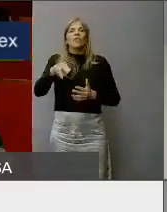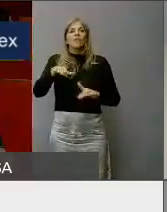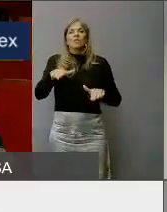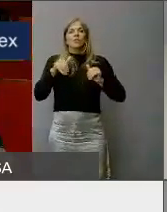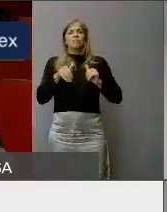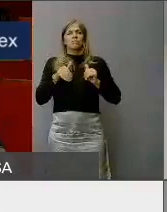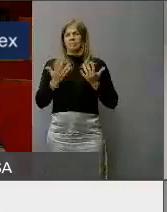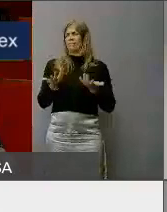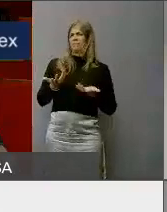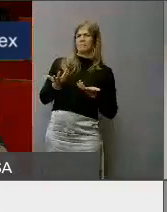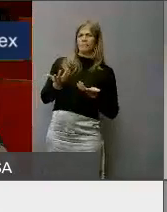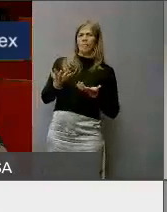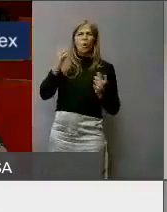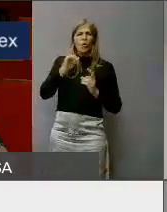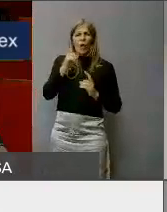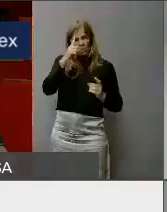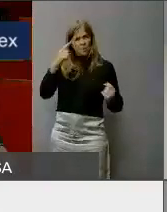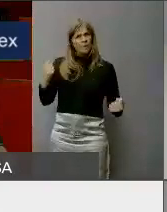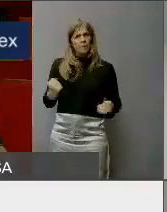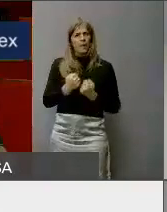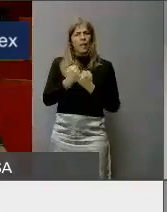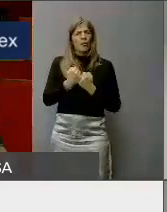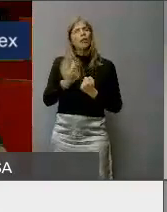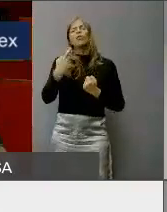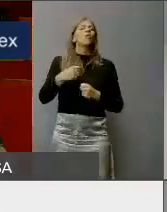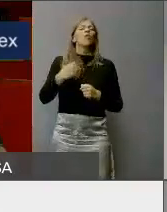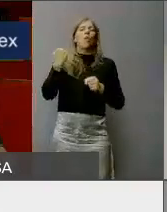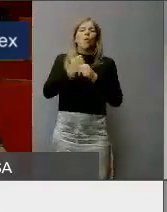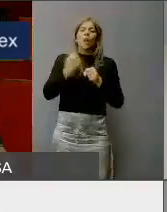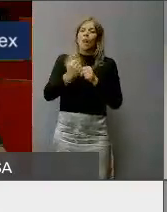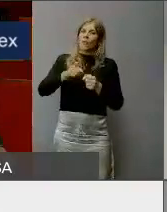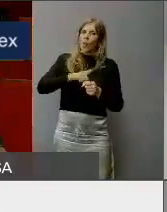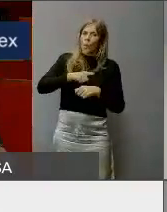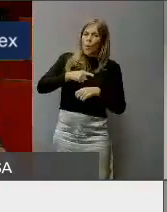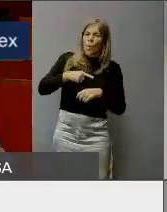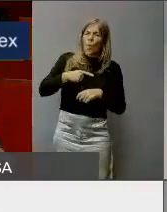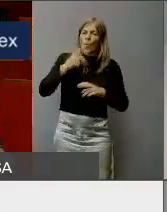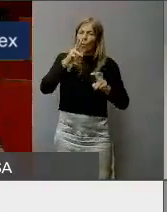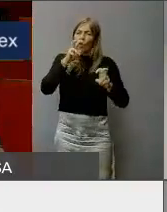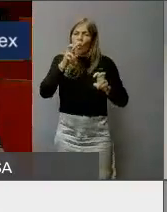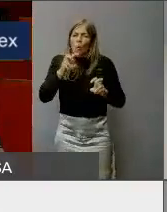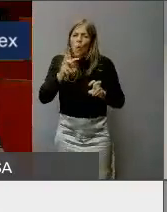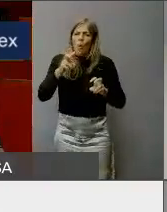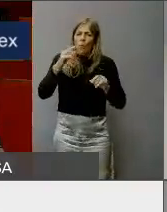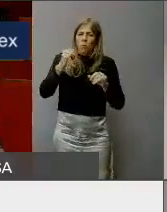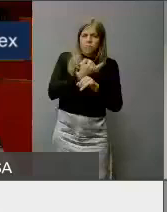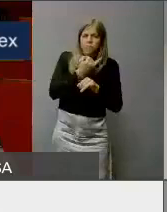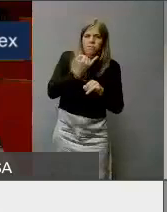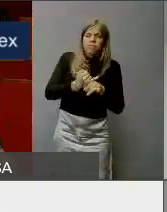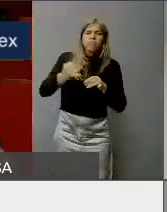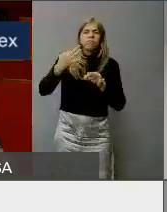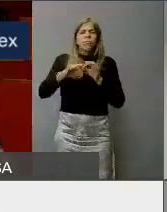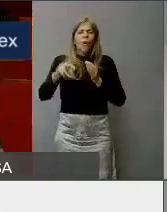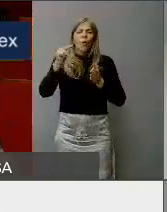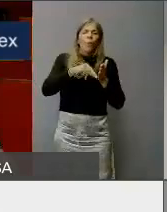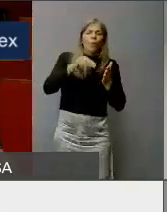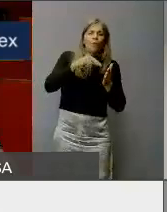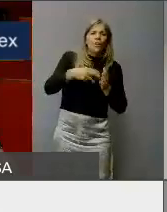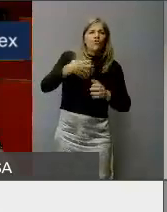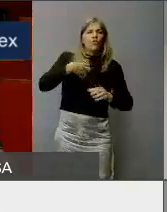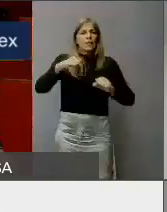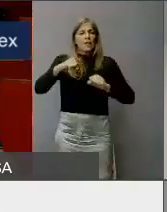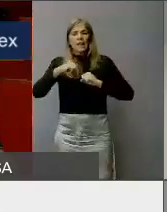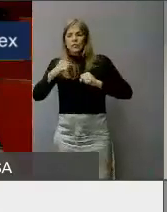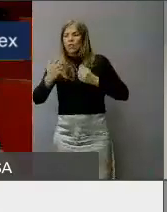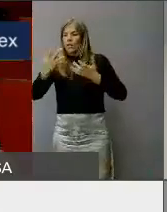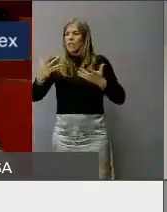minuzioso capillare di ascolto il cesello direi in questo anno e mezzo con gli uffici le direzioni di territorio e